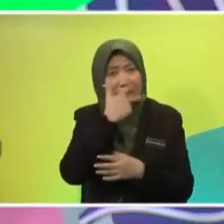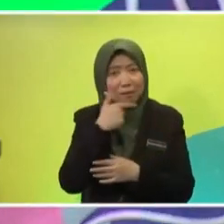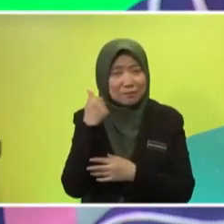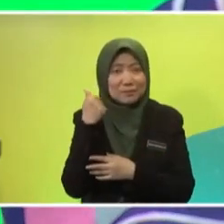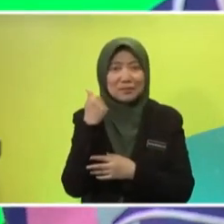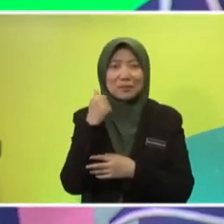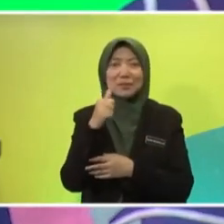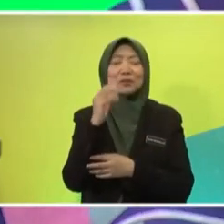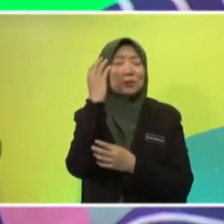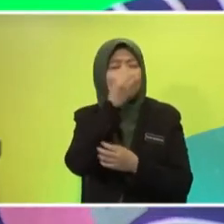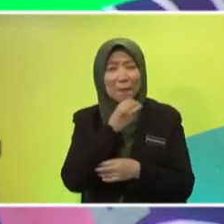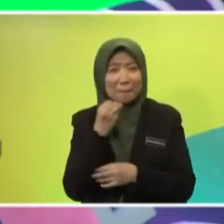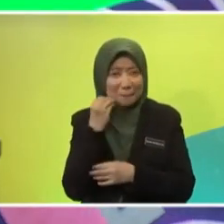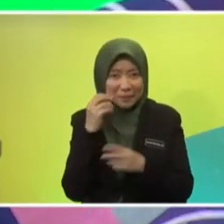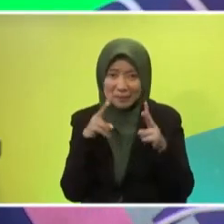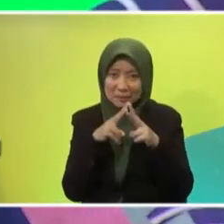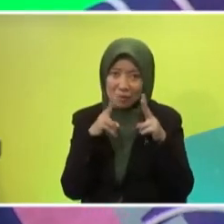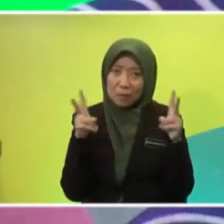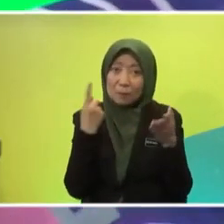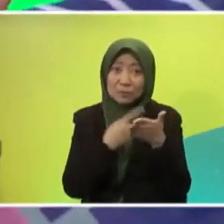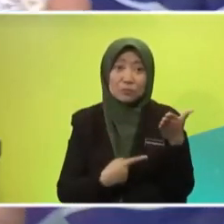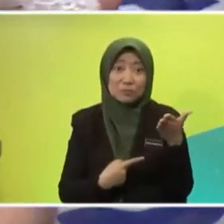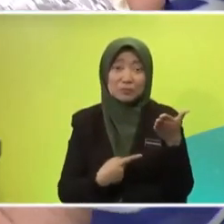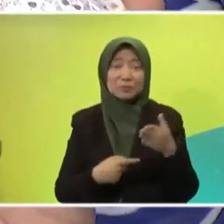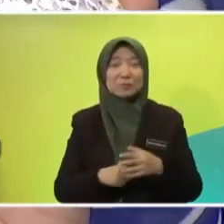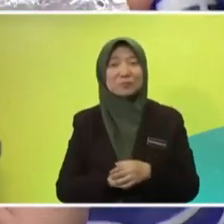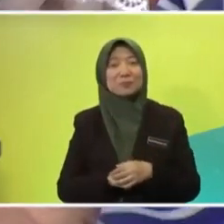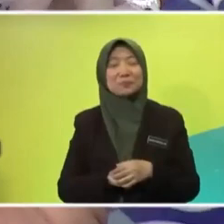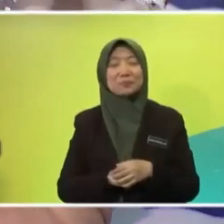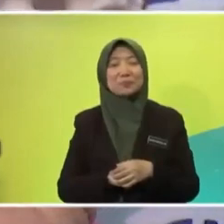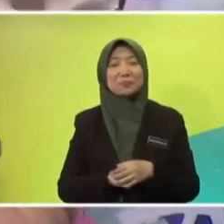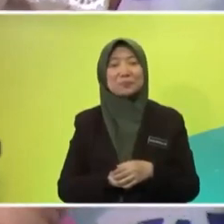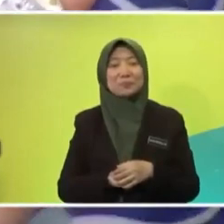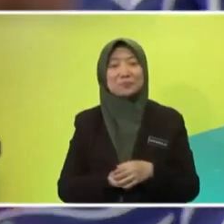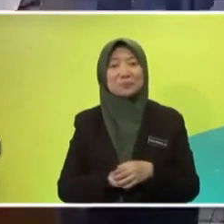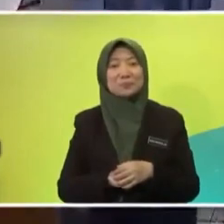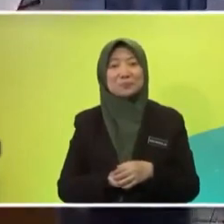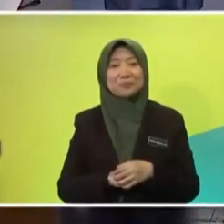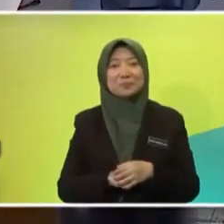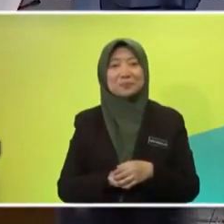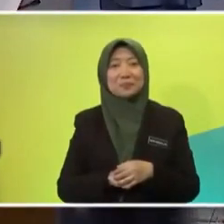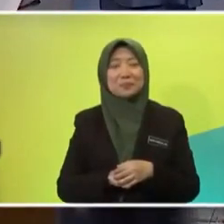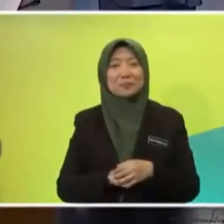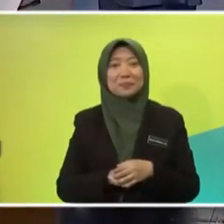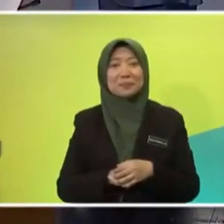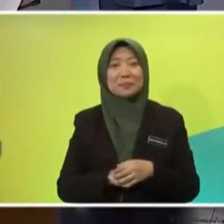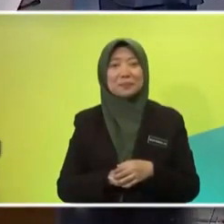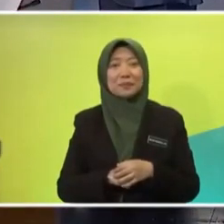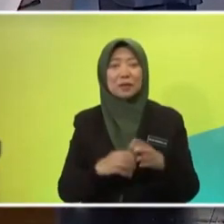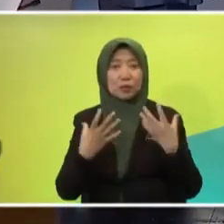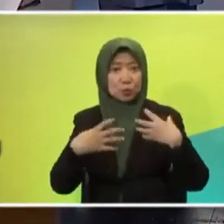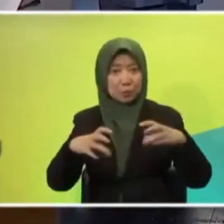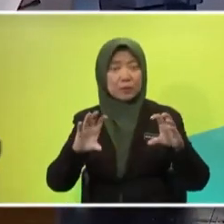Comel sangat. Haiwan apa ya? Okey. Saya cuba sahaja tau,